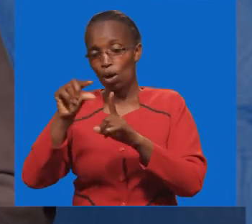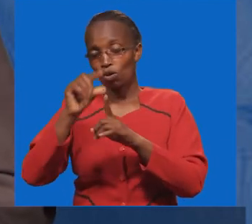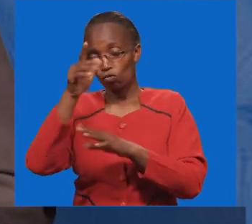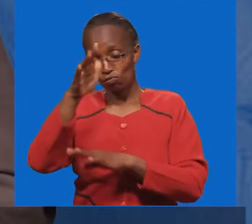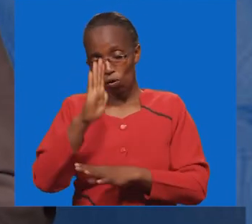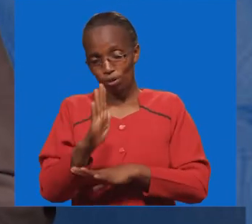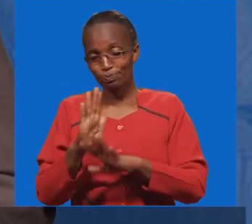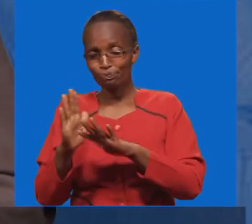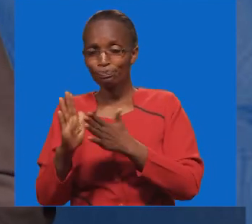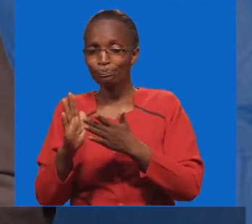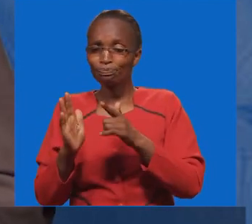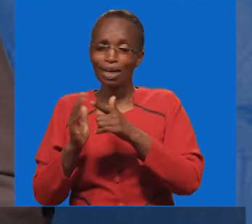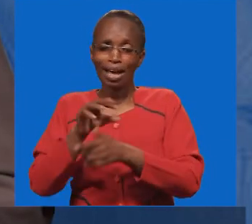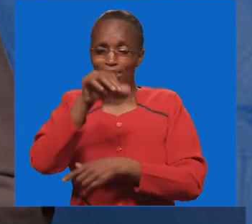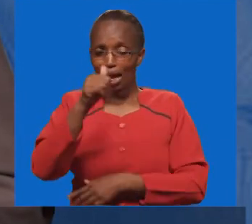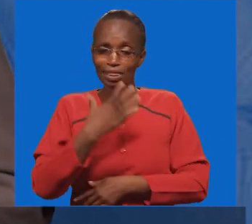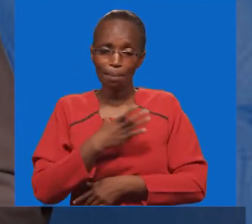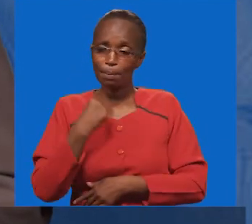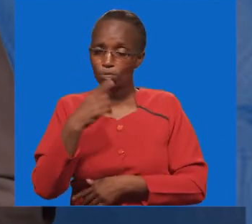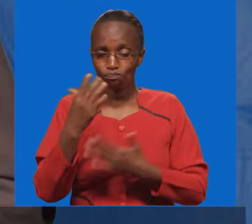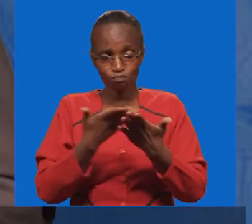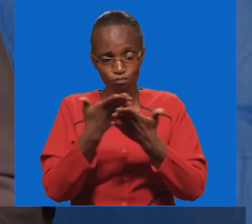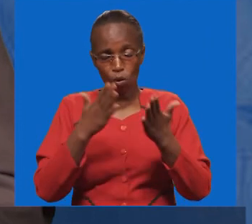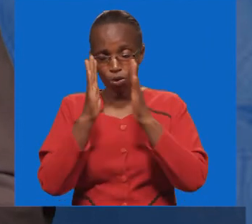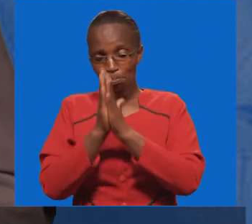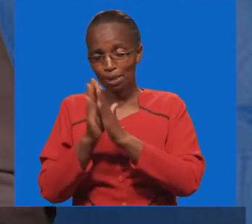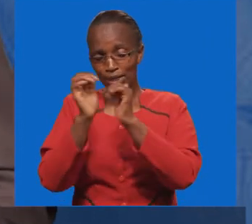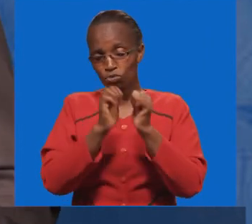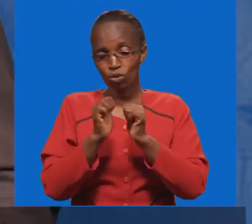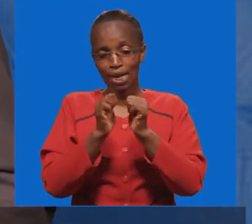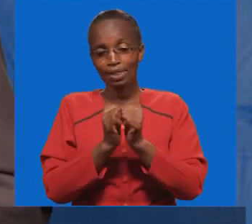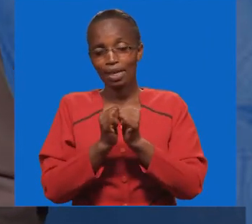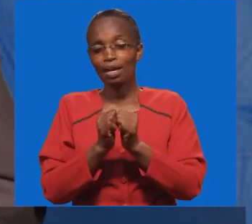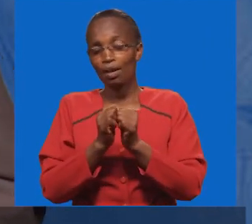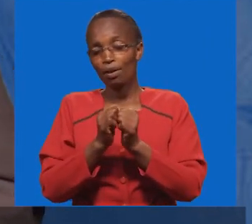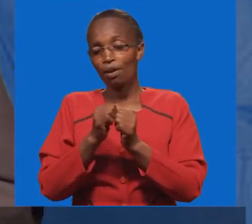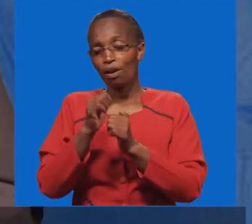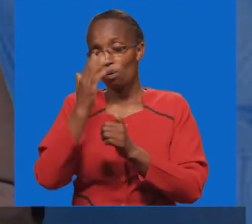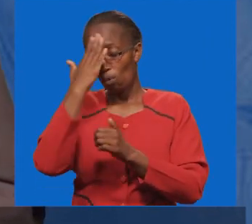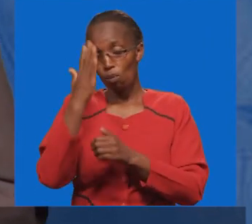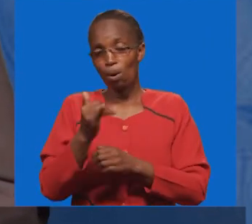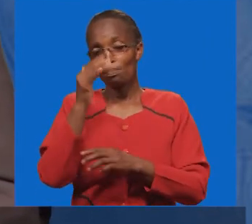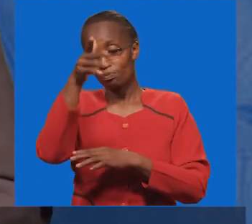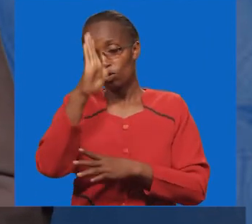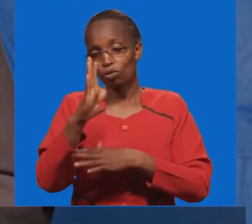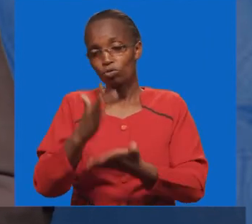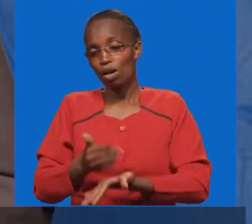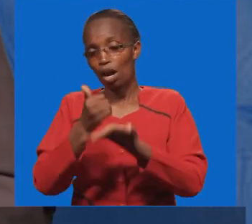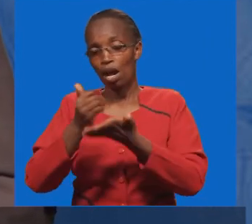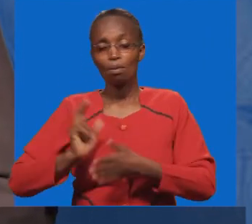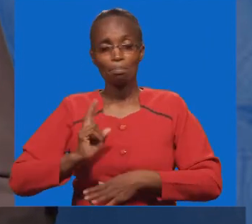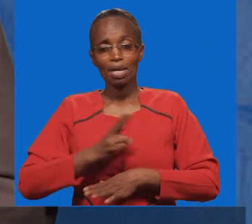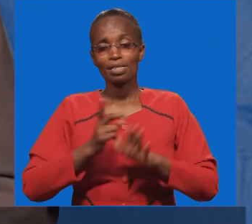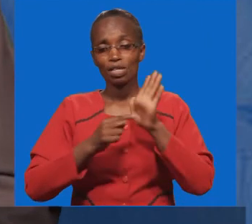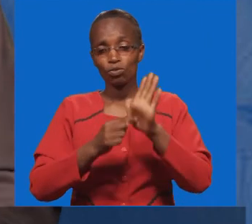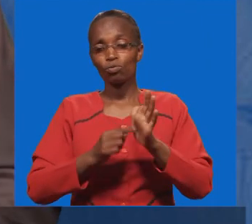na ukazidi na kuendelea na kujua mapenzi ya Mungu. Wewe uko pale mtazamaji mpendwa, naomba pia tukaweze kuomba kwa pamoja ili Mungu